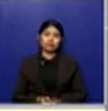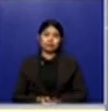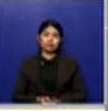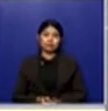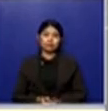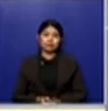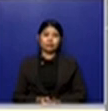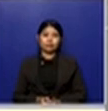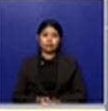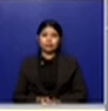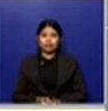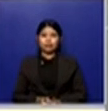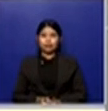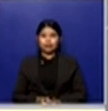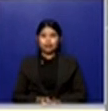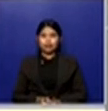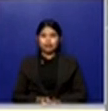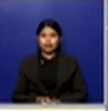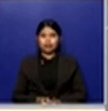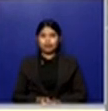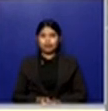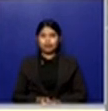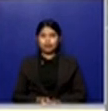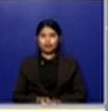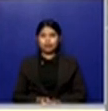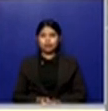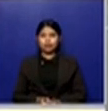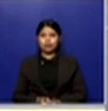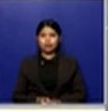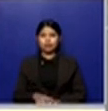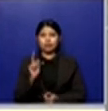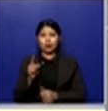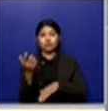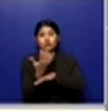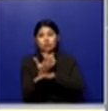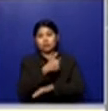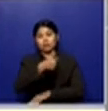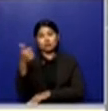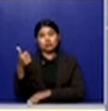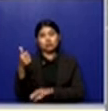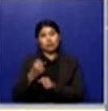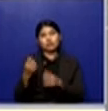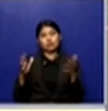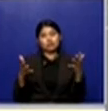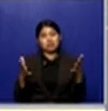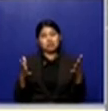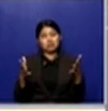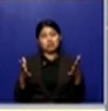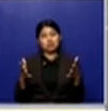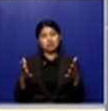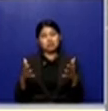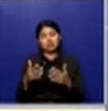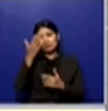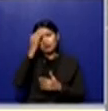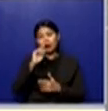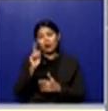เพราะไม่มีสื่อที่เป็นพาณิชย์ทำถามว่าทำไ